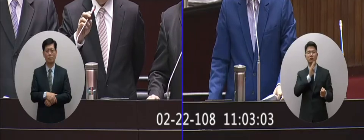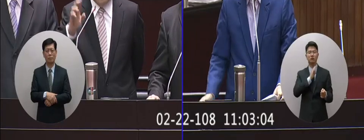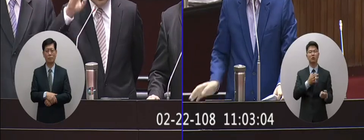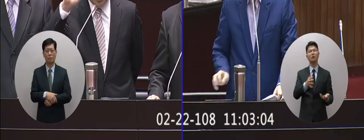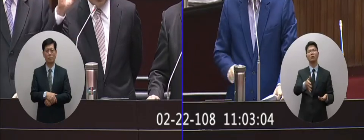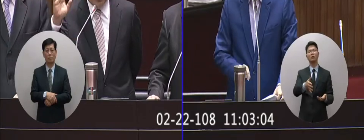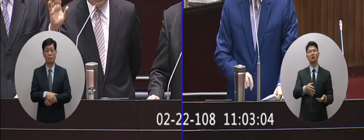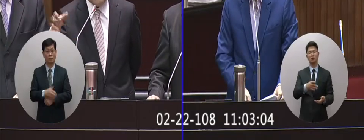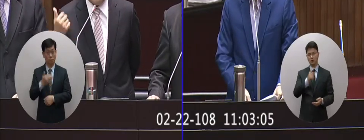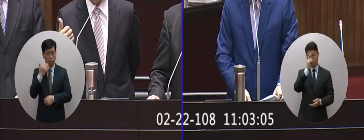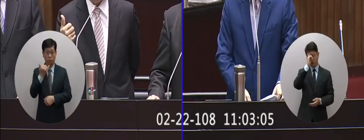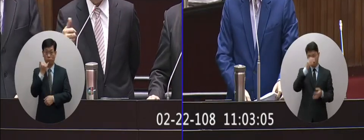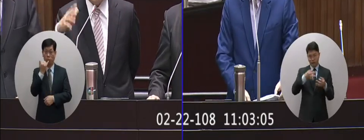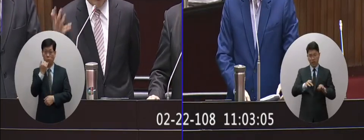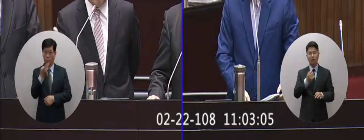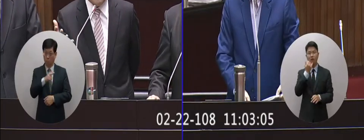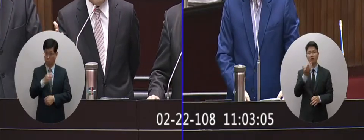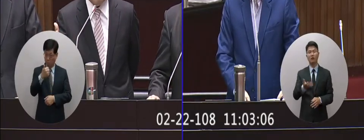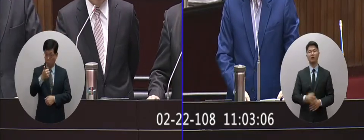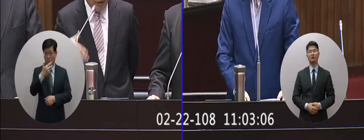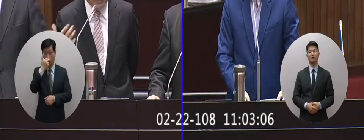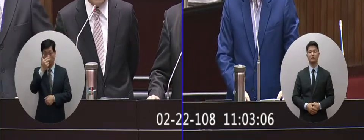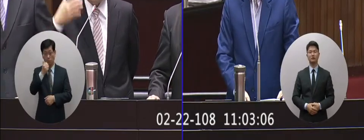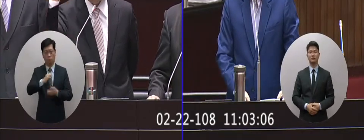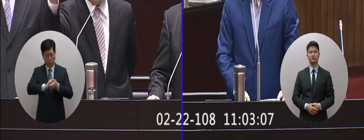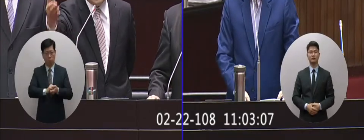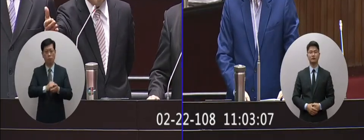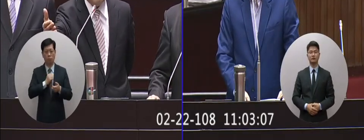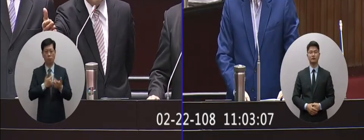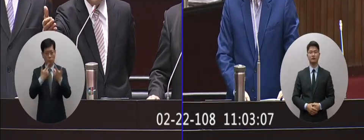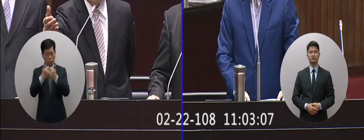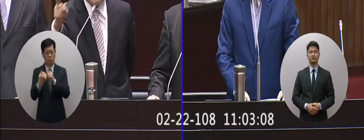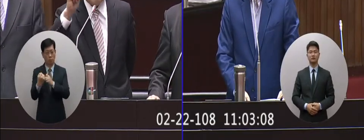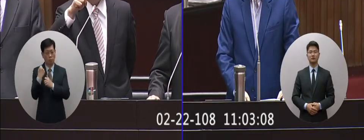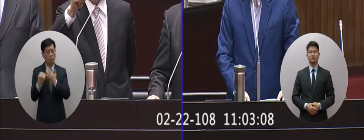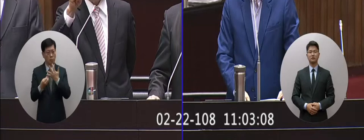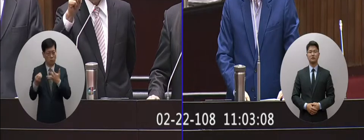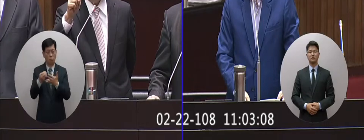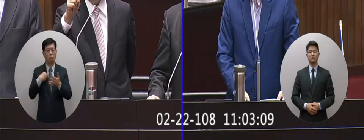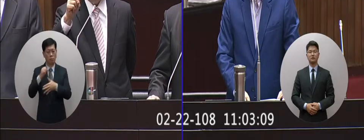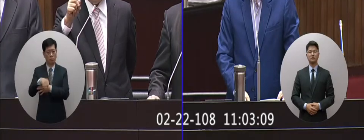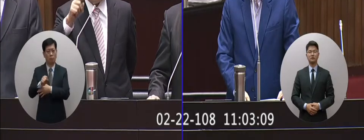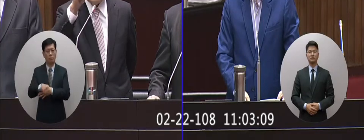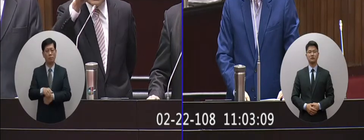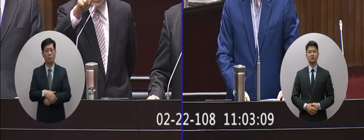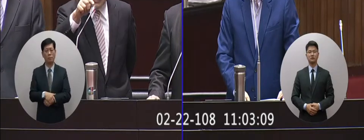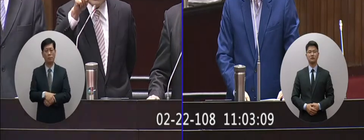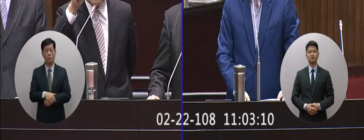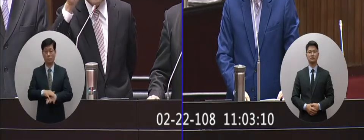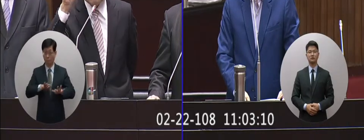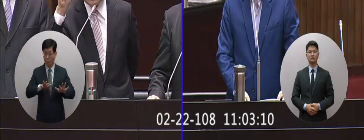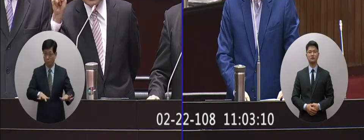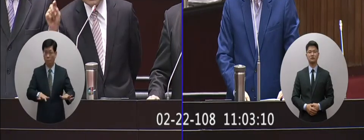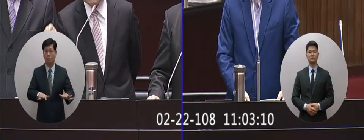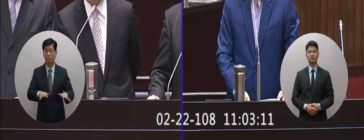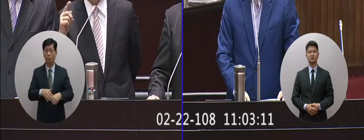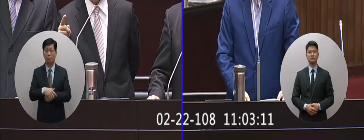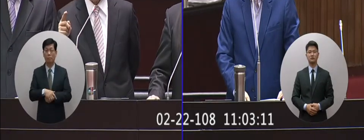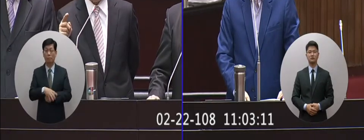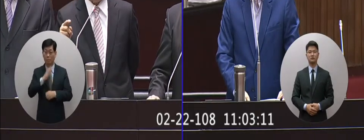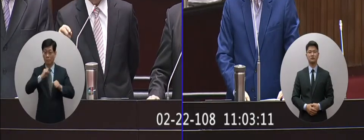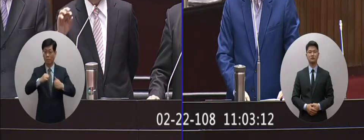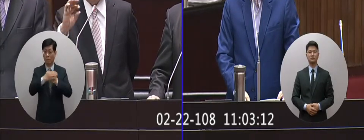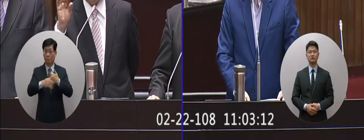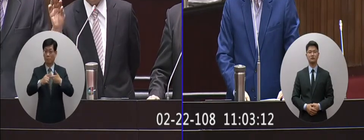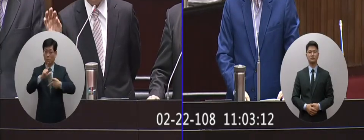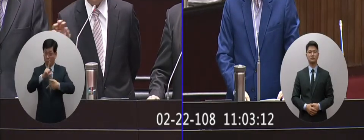不好？ 能够有更好的、更方便的，我们应该进步。这个我都同意，现在就因为健